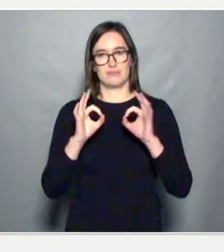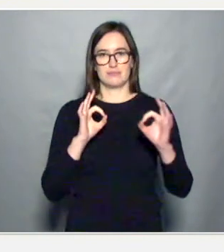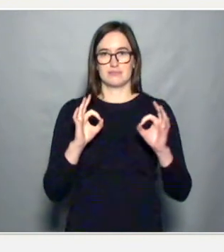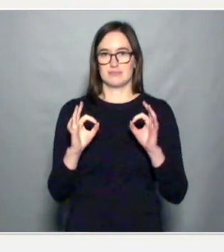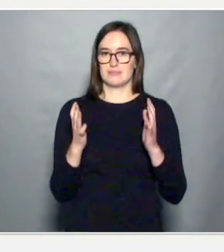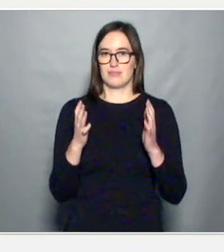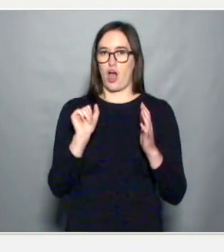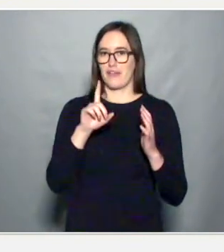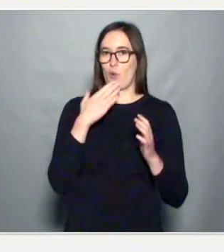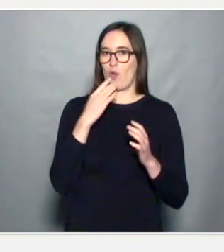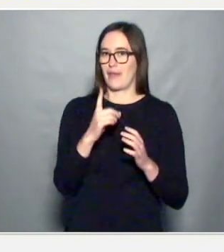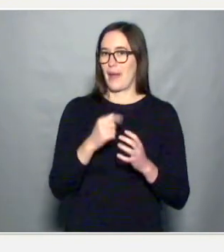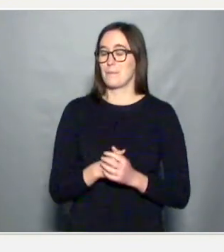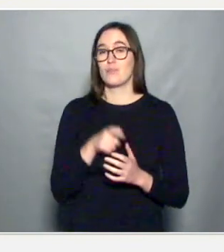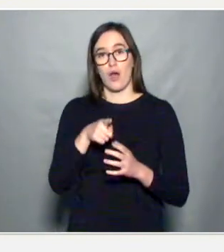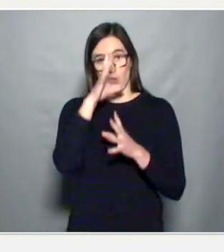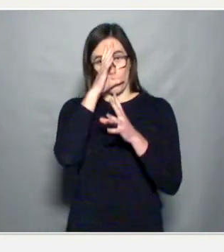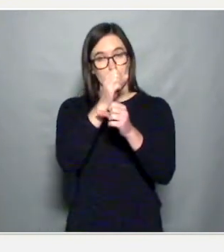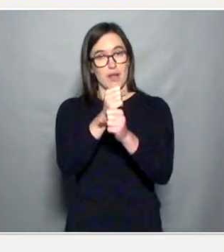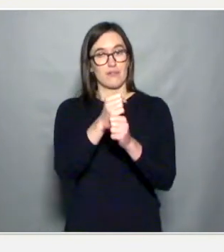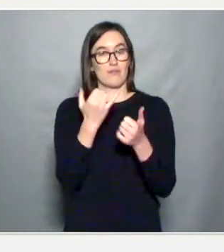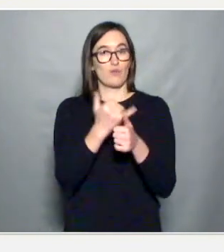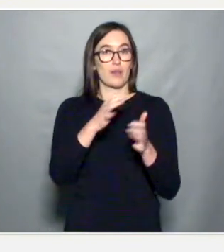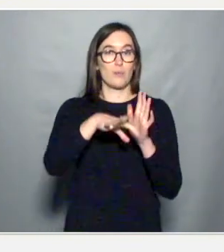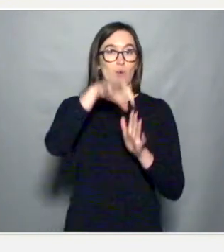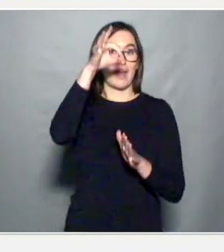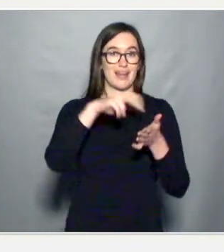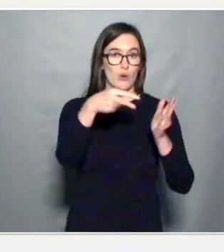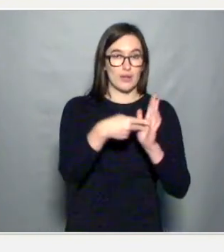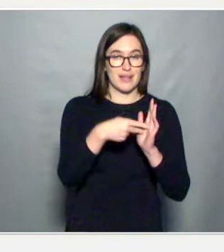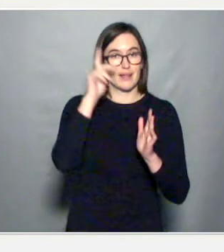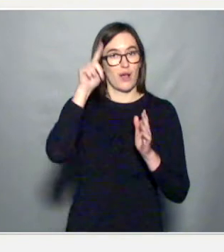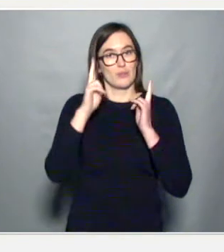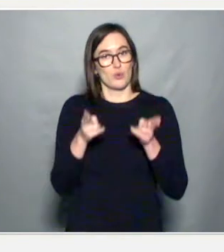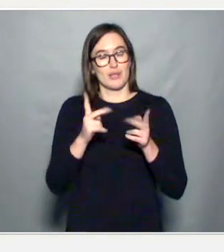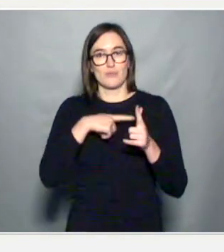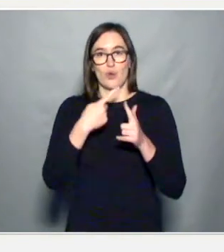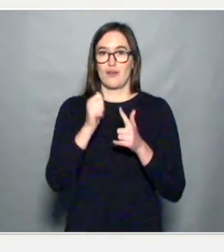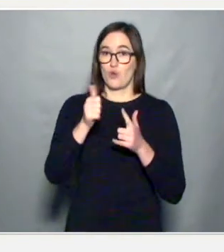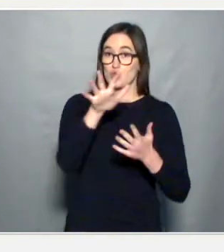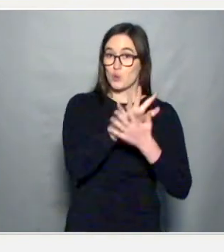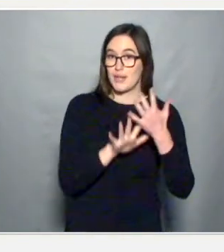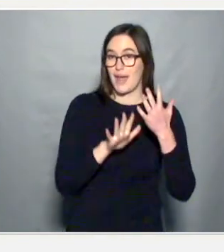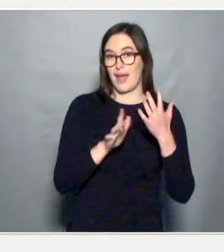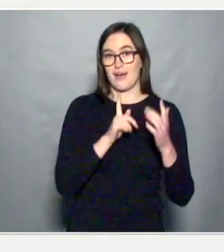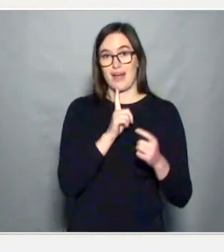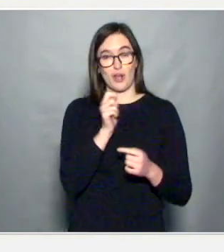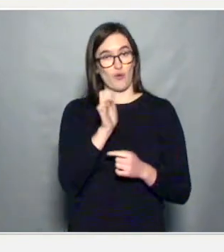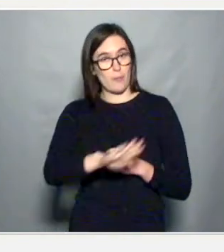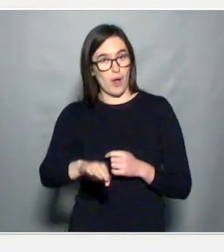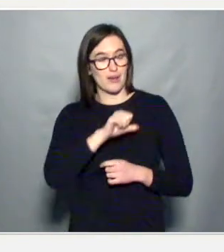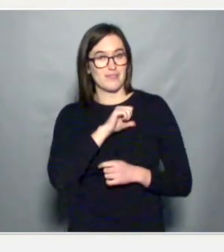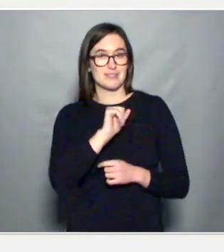genuint opptatt av hvordan moderne teknologi kan tas i bruk både for å strukturere hverdagen for barn og unge med ADHD, men også